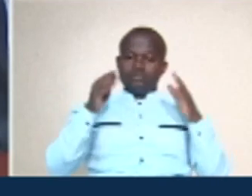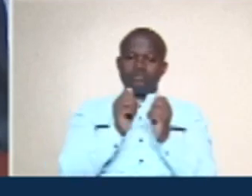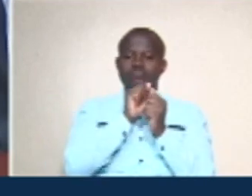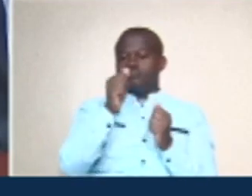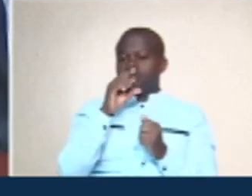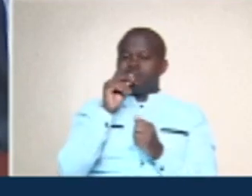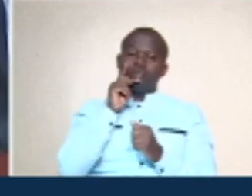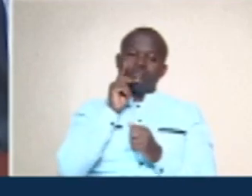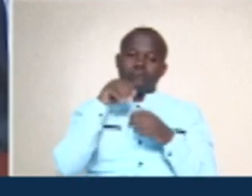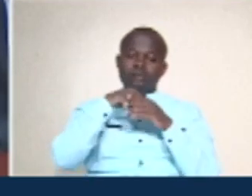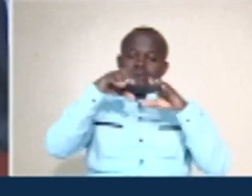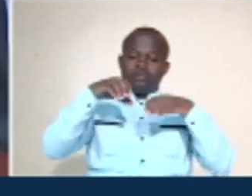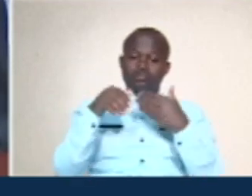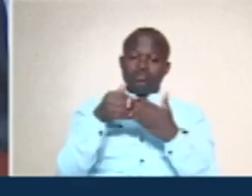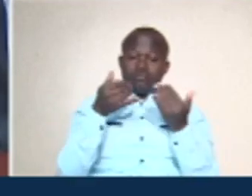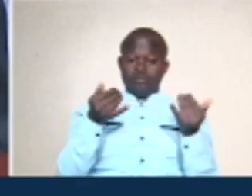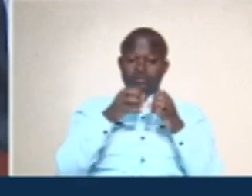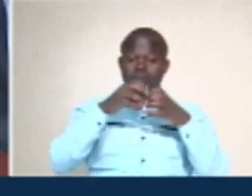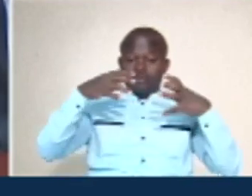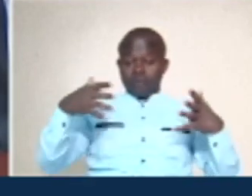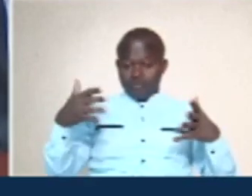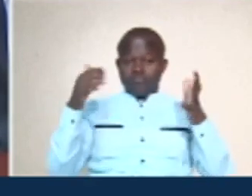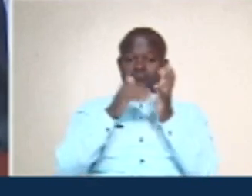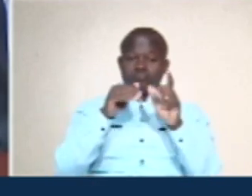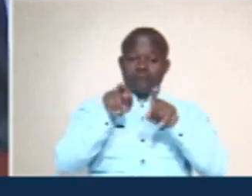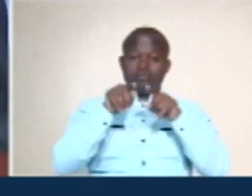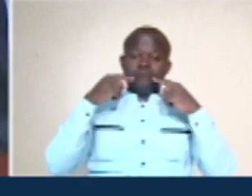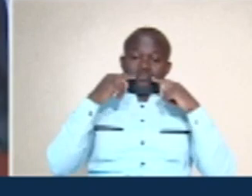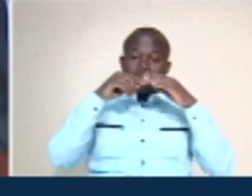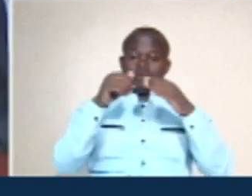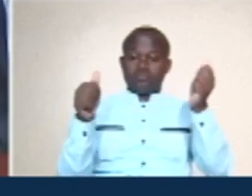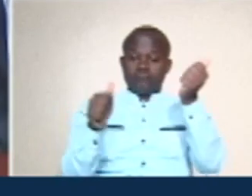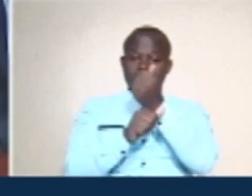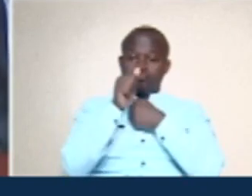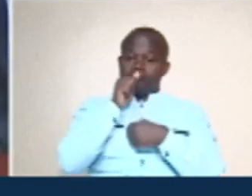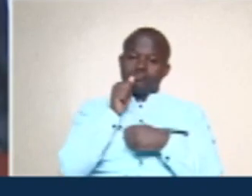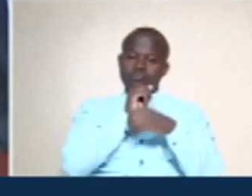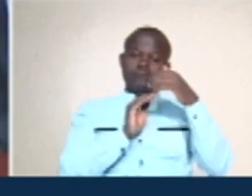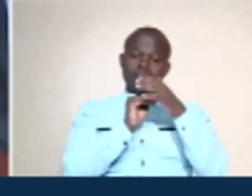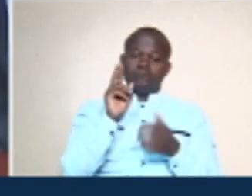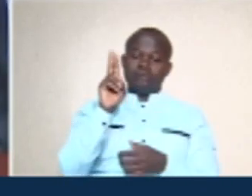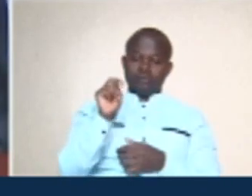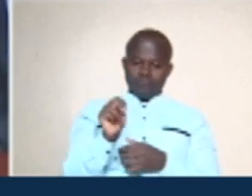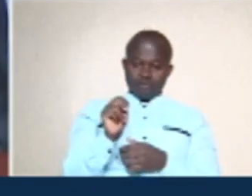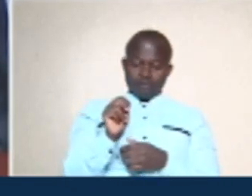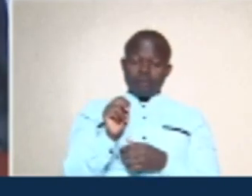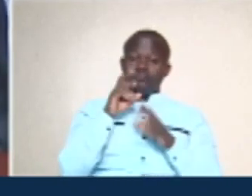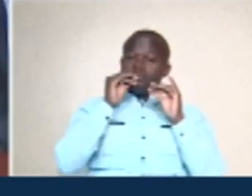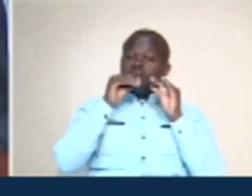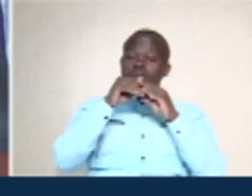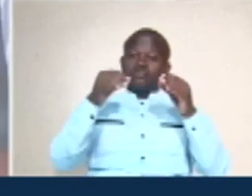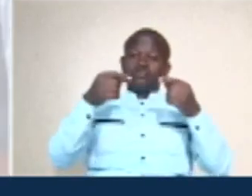bavuga ikinyarwanda muri Congo kuri ubu zariyongereye nk'uko byatangajwe n'uwungirije umunyamabanga mukuru wa Loni. Imvugo